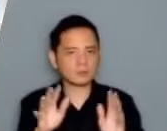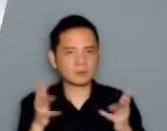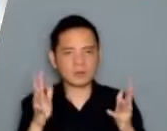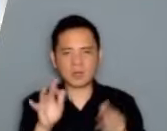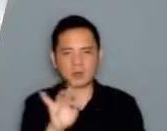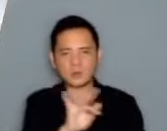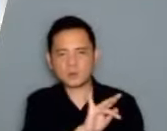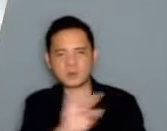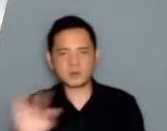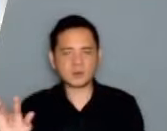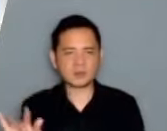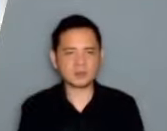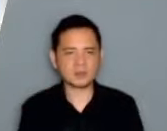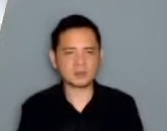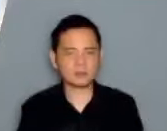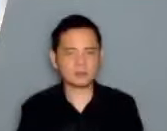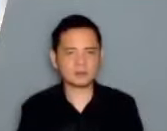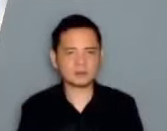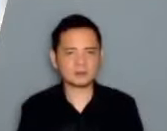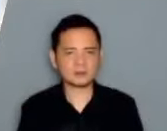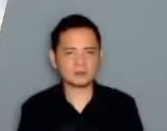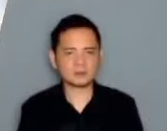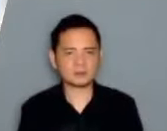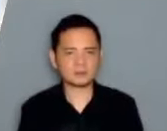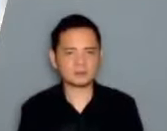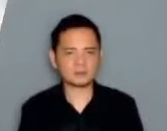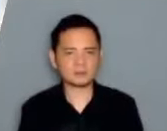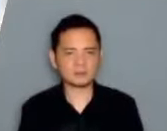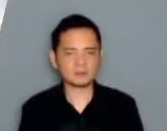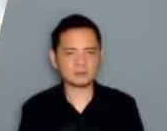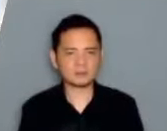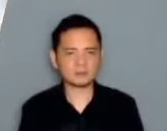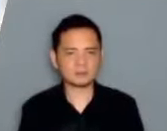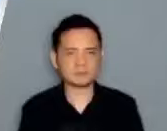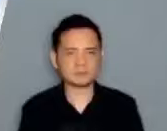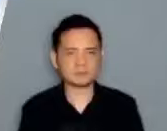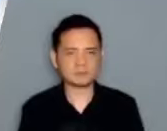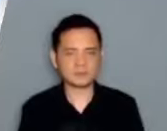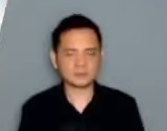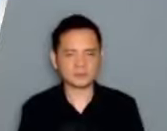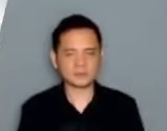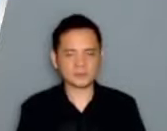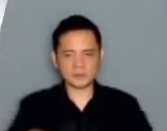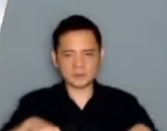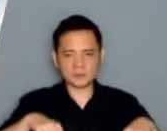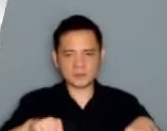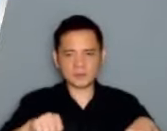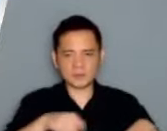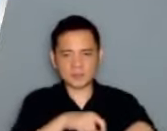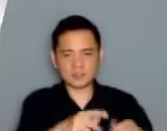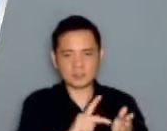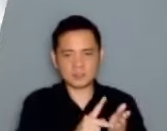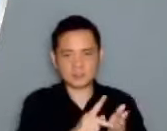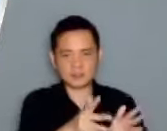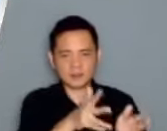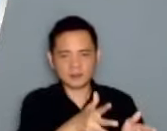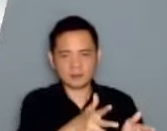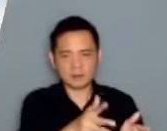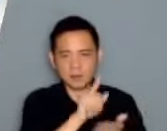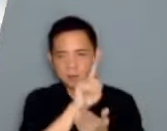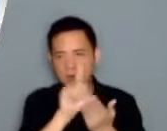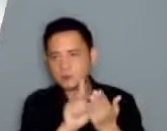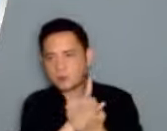kampante na po kung akala ko po, nakuha ko na po yung susi. Paglabas niya raw ng bahay, makalipas ang ilang oras, wala na ang motor